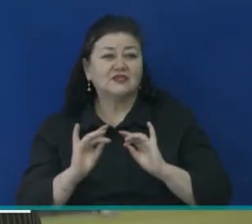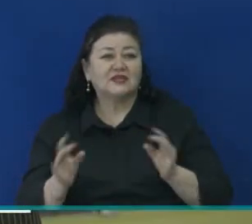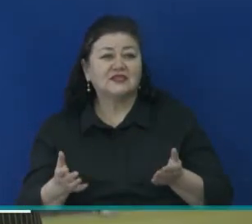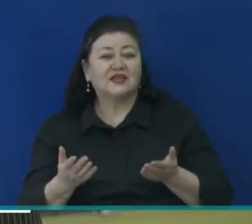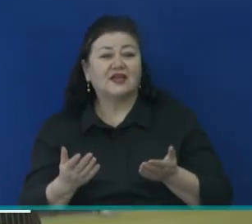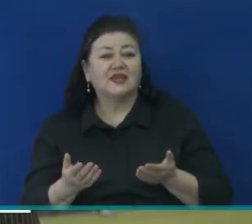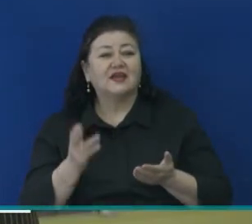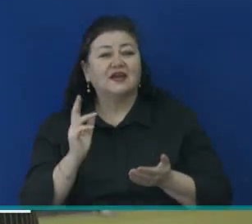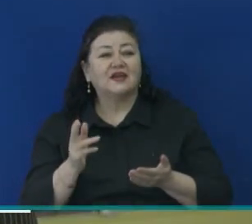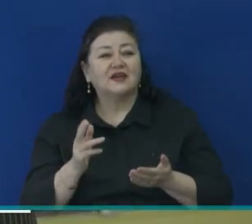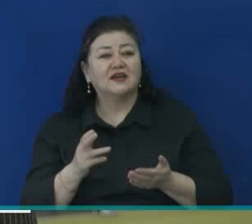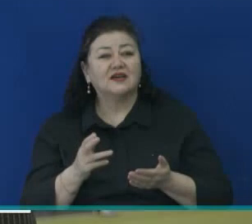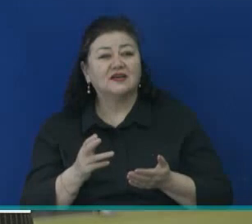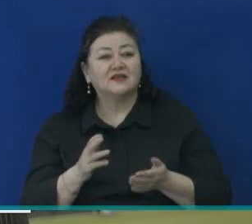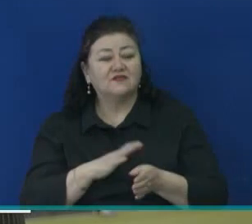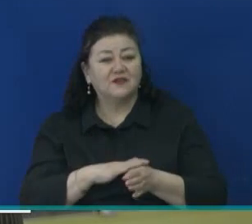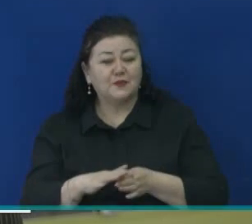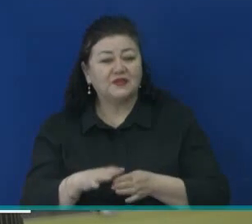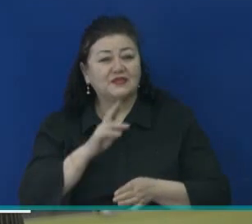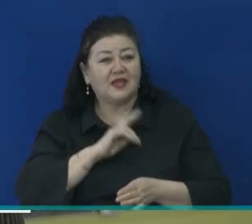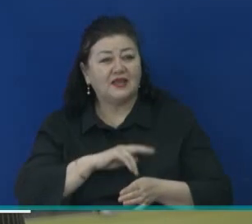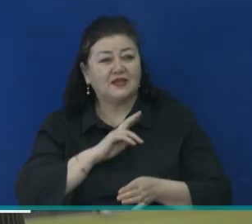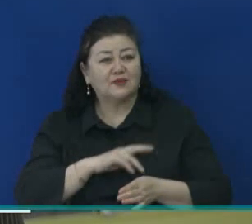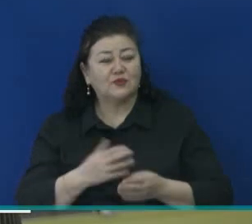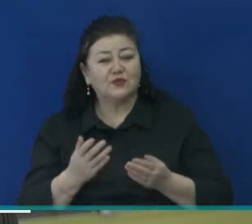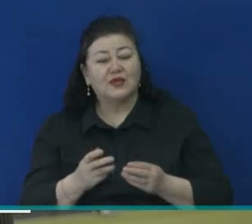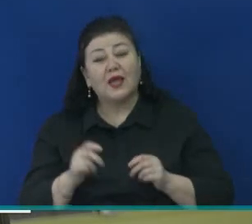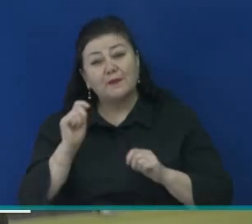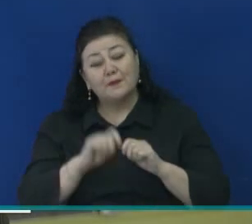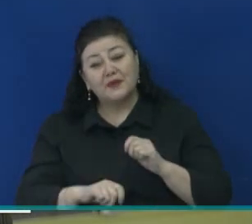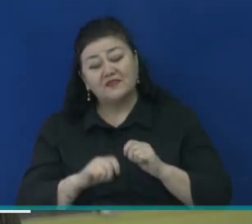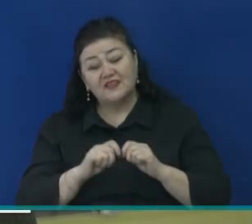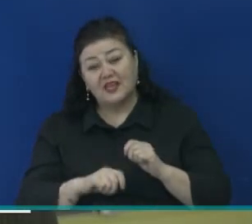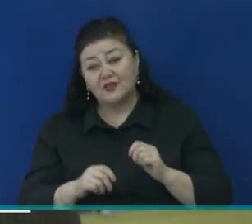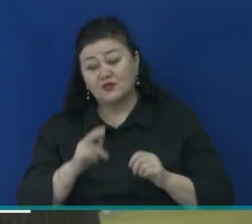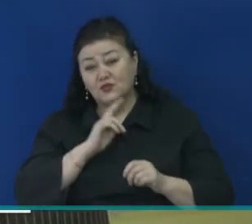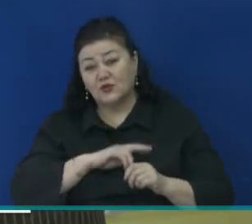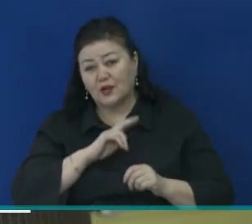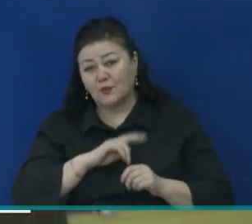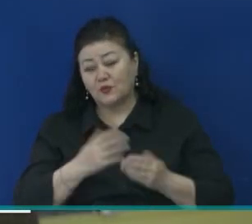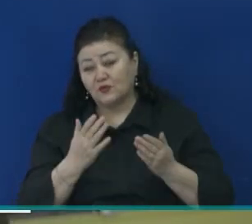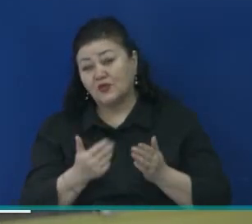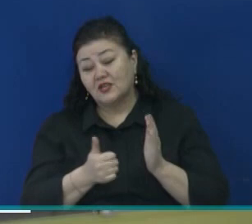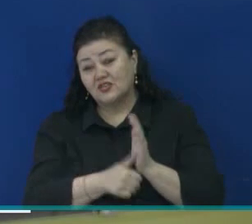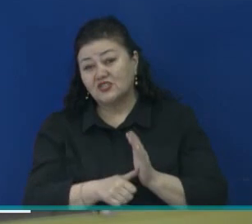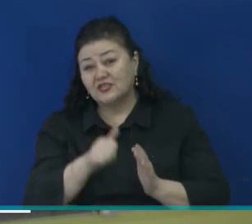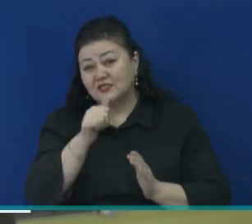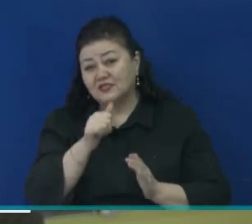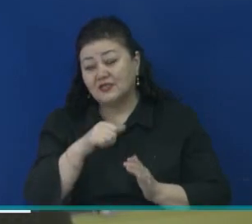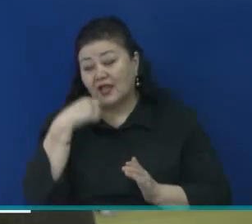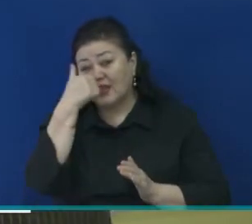археология несіне барып тұрамын, жаңағы далаға барып зерттеу жұмыстарына қатысып, өзім сол салада 6 жыл көлемінде жұмыс